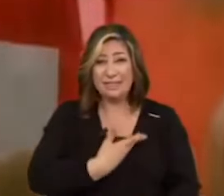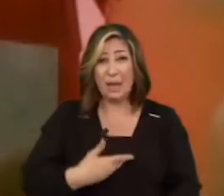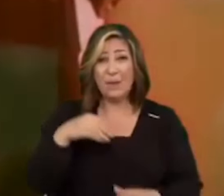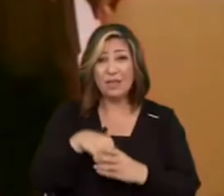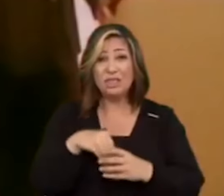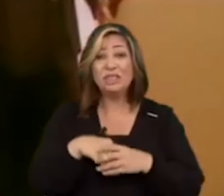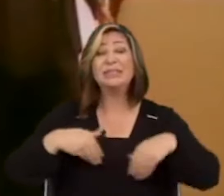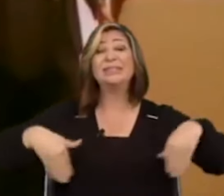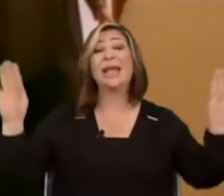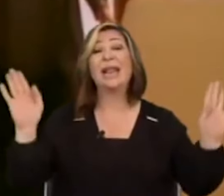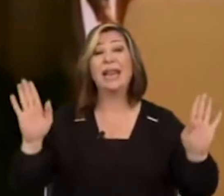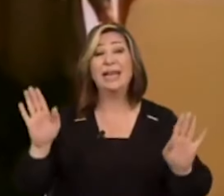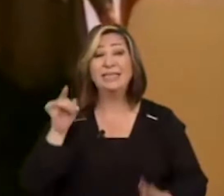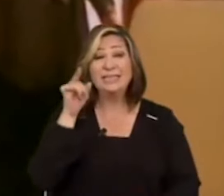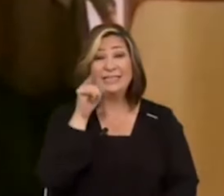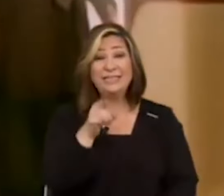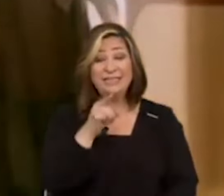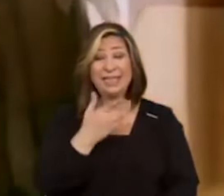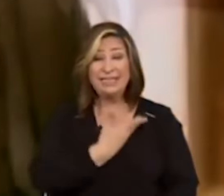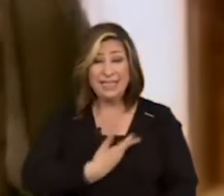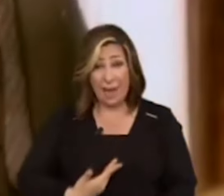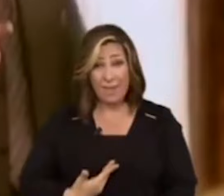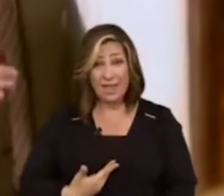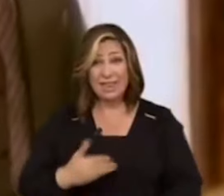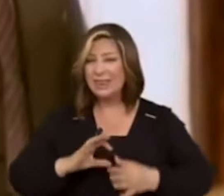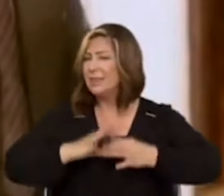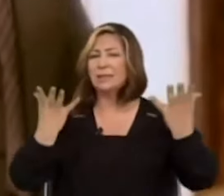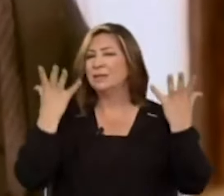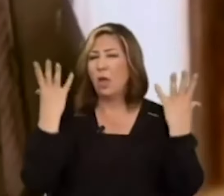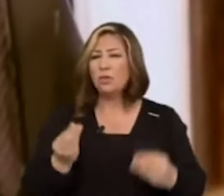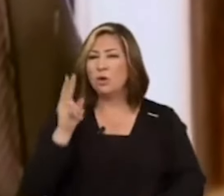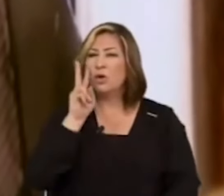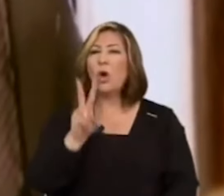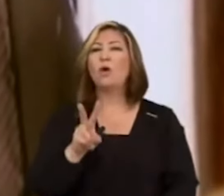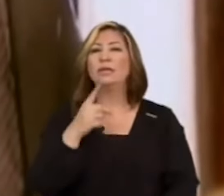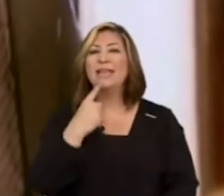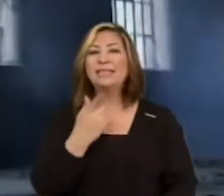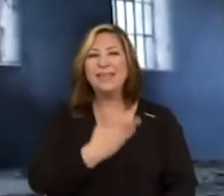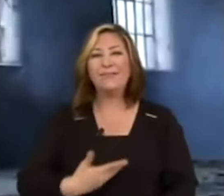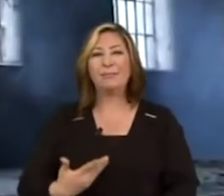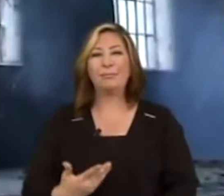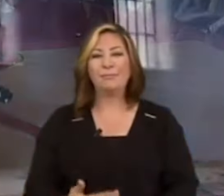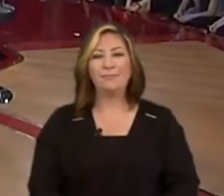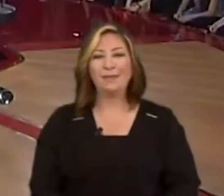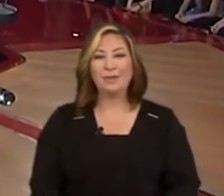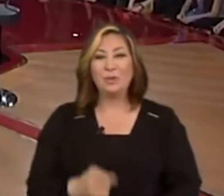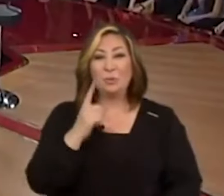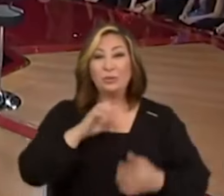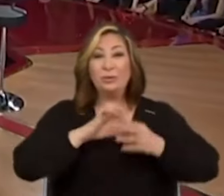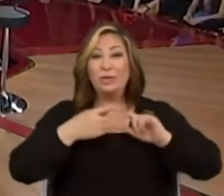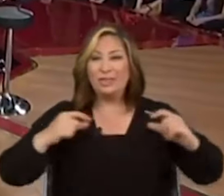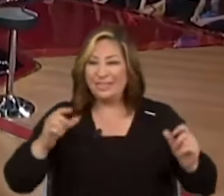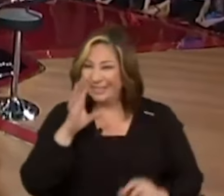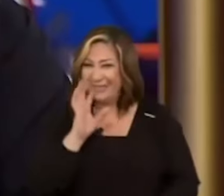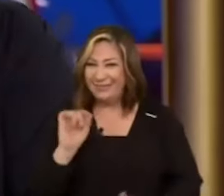sevmek için değil, sevmenin nasıl olduğunu gör diye sevdim ya. Dur! Baba bu sözleri kim